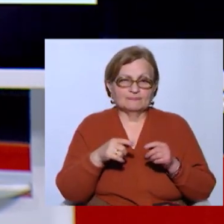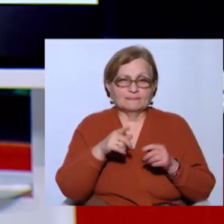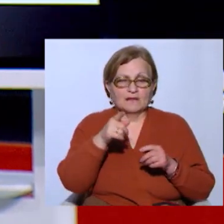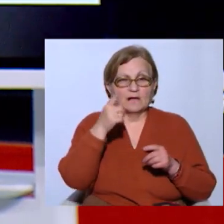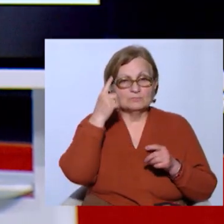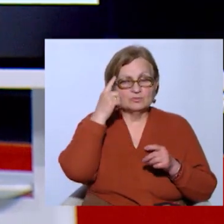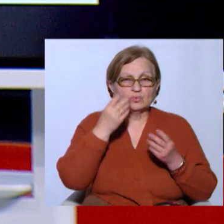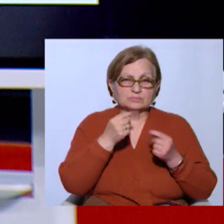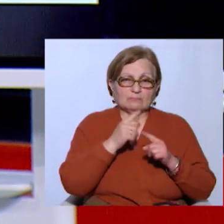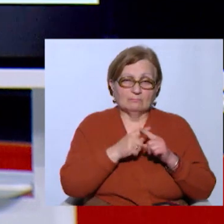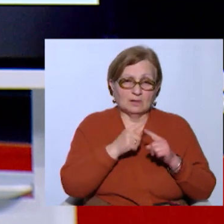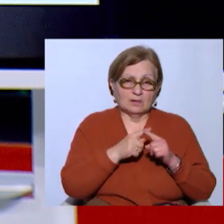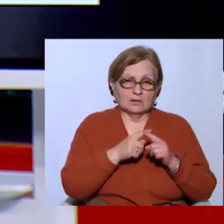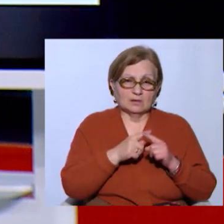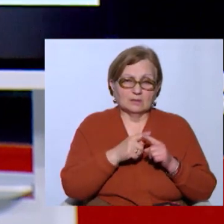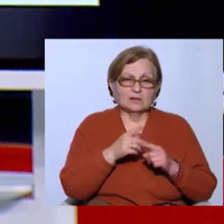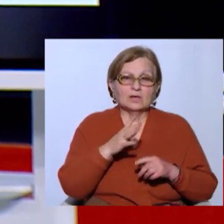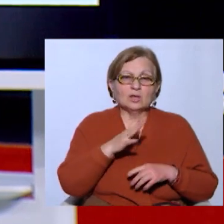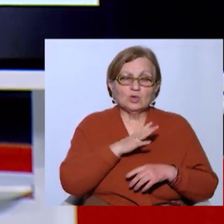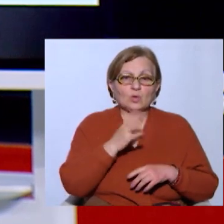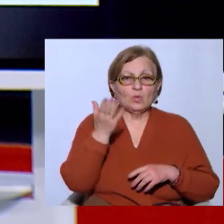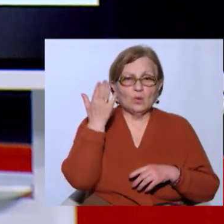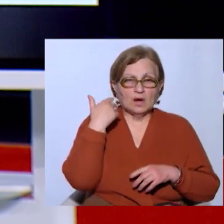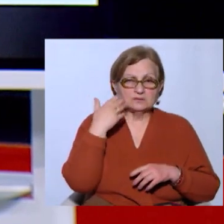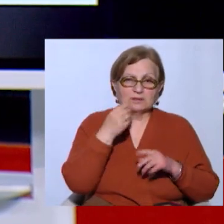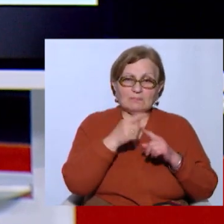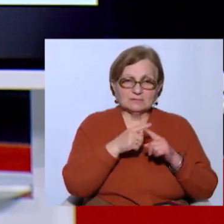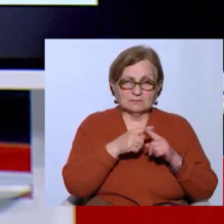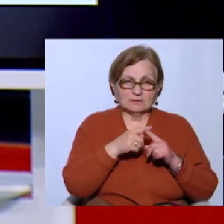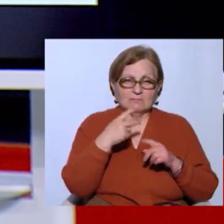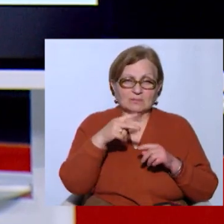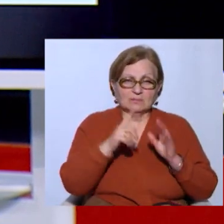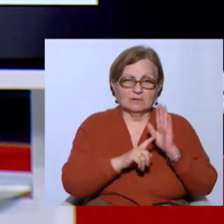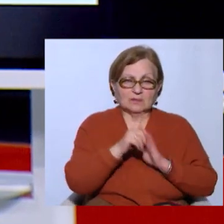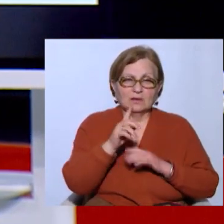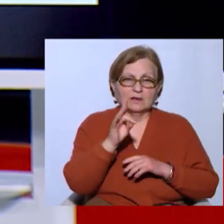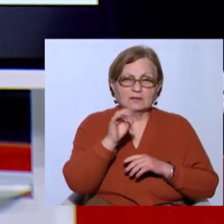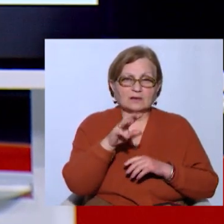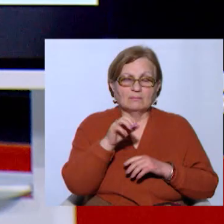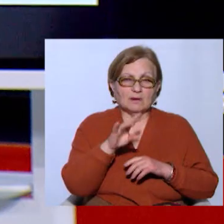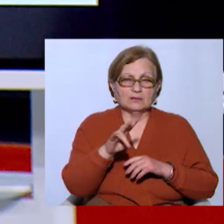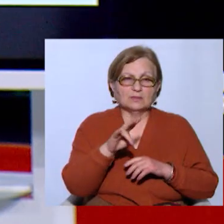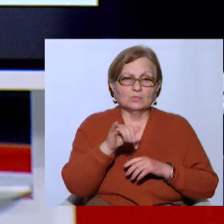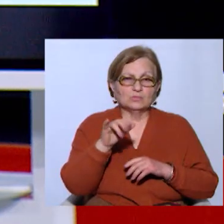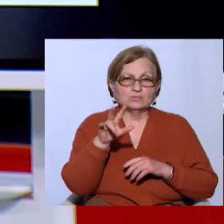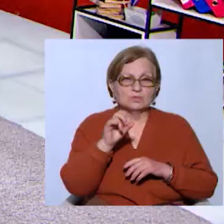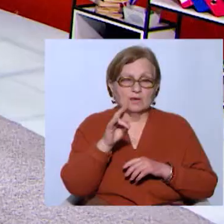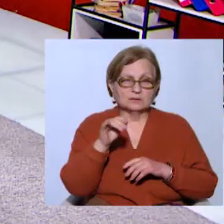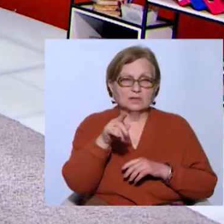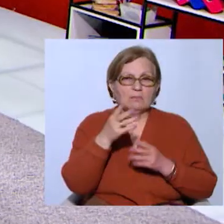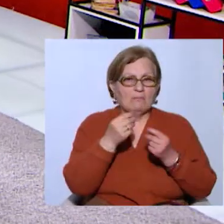შესასრულებელი, მაგრამ იყო ისეთი მათემატიკოსი მეოცე საუკუნის დასაწყისში, რამანუჯანი, ინდოელი მათემატიკოსი,